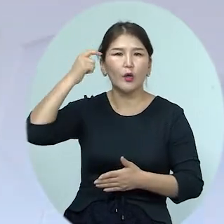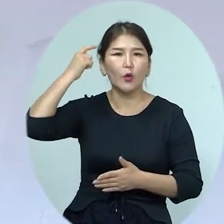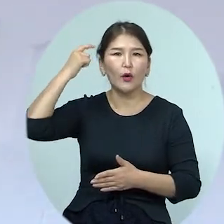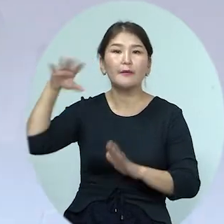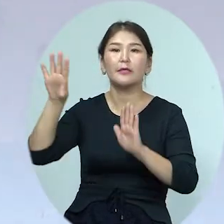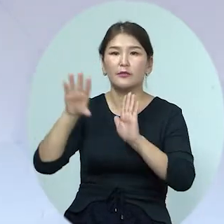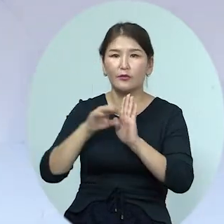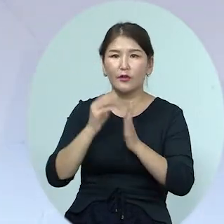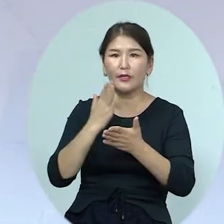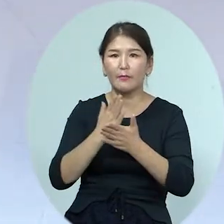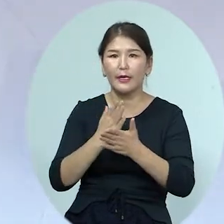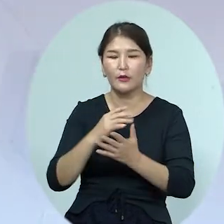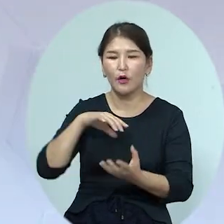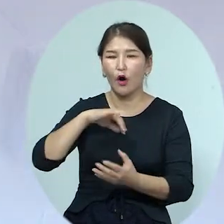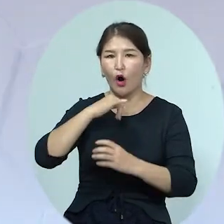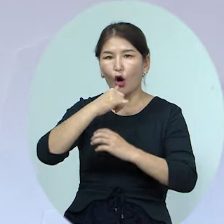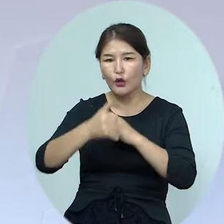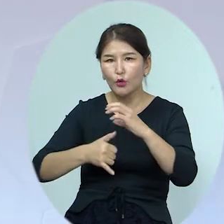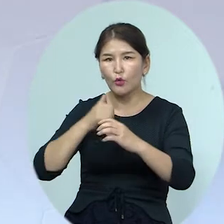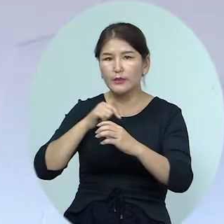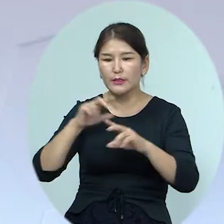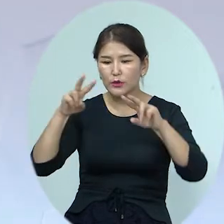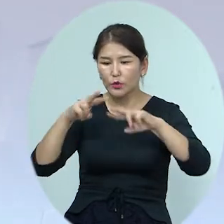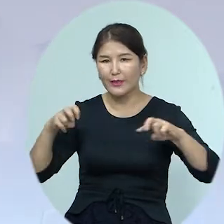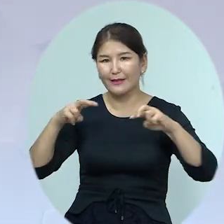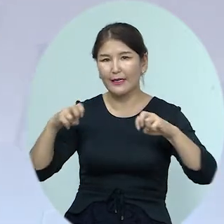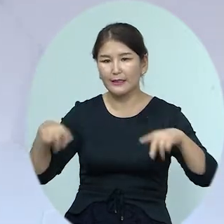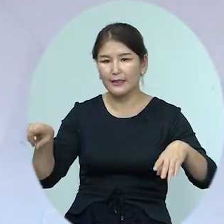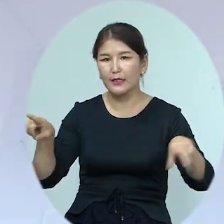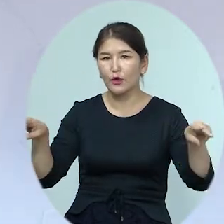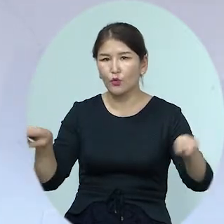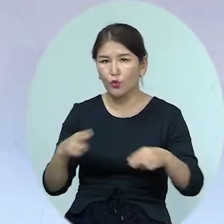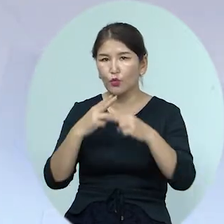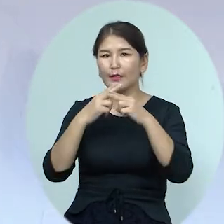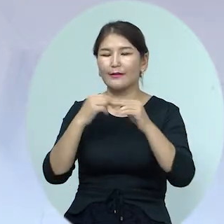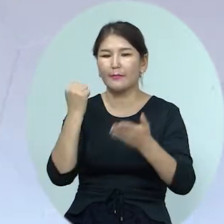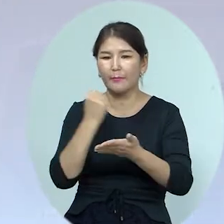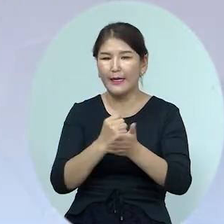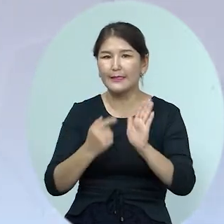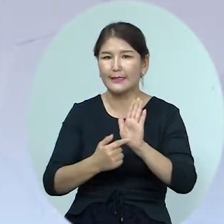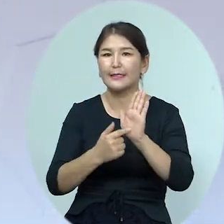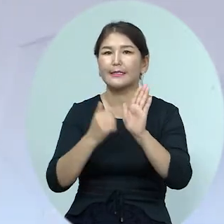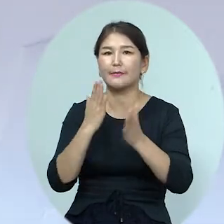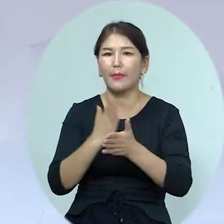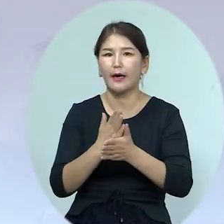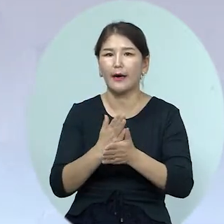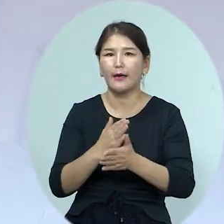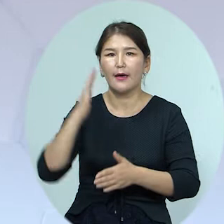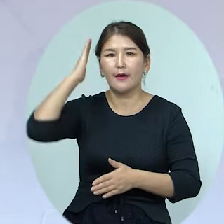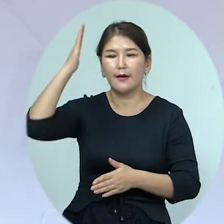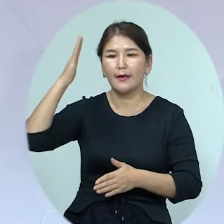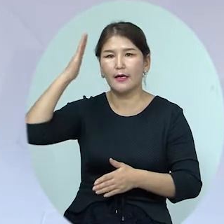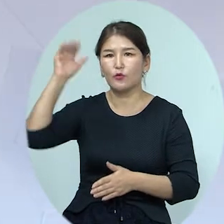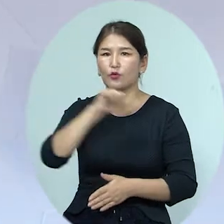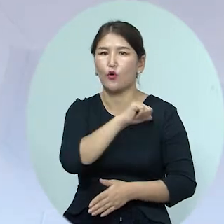байдгийг олон улсын судлаачдын судалгааны үр дүнгууд батлаж харуулсаар байгаа. Тийм учраас ирээдүйд өөрийнхөө